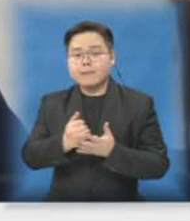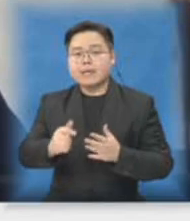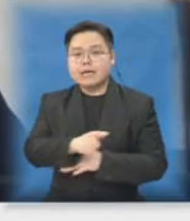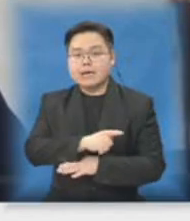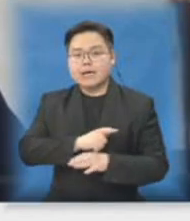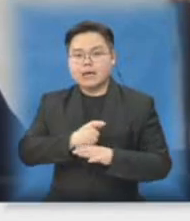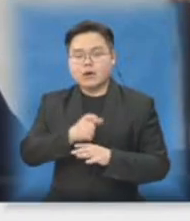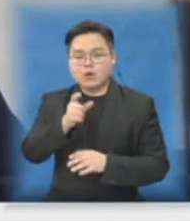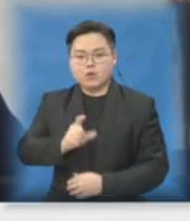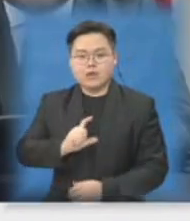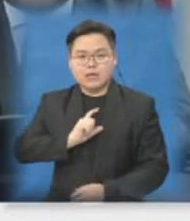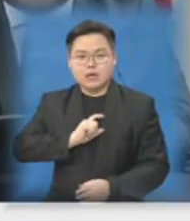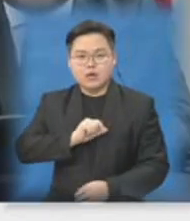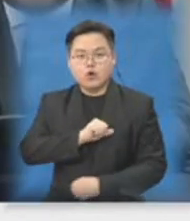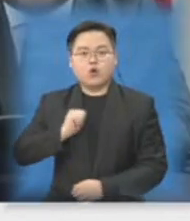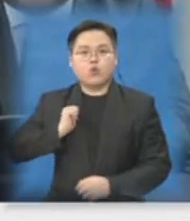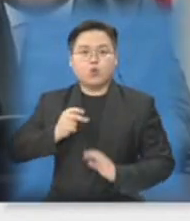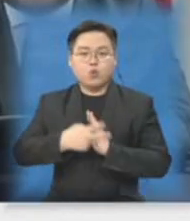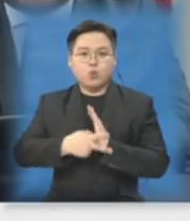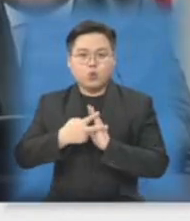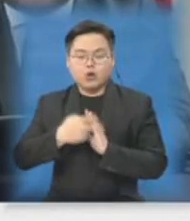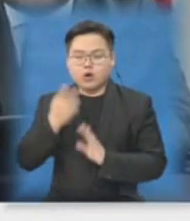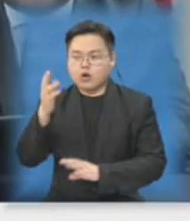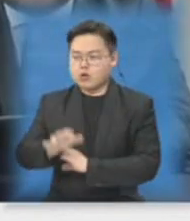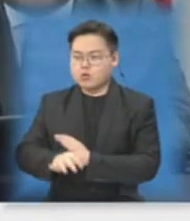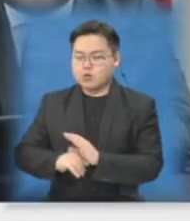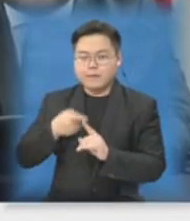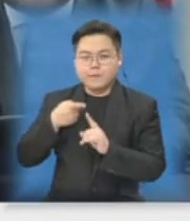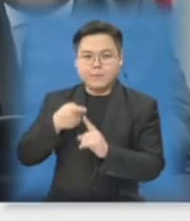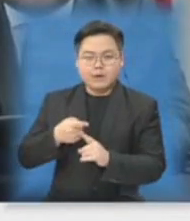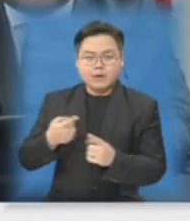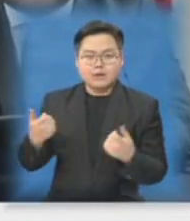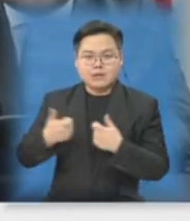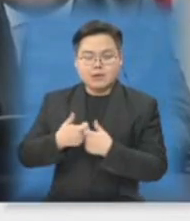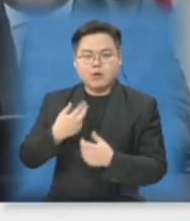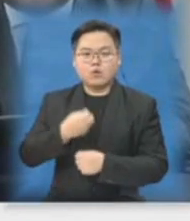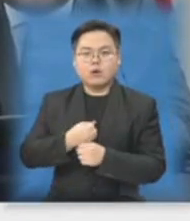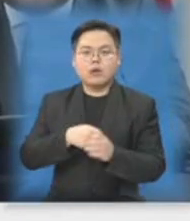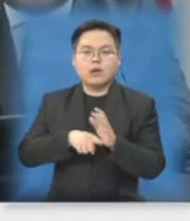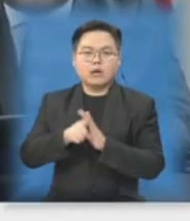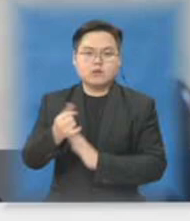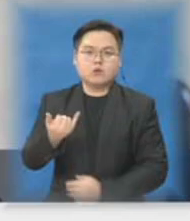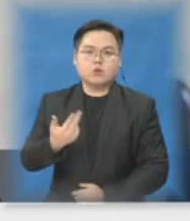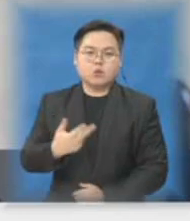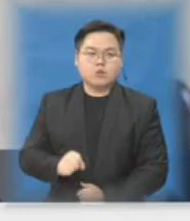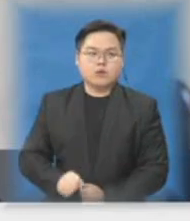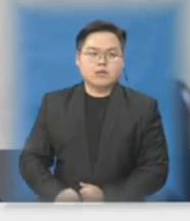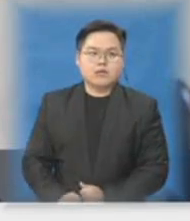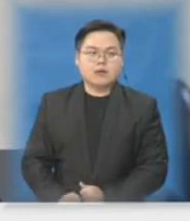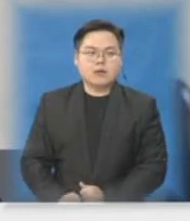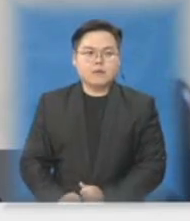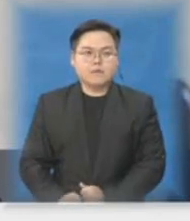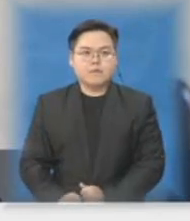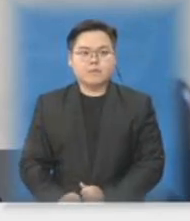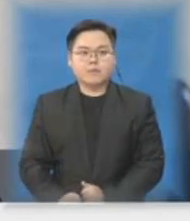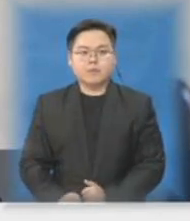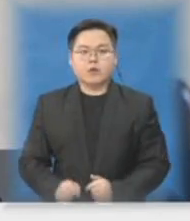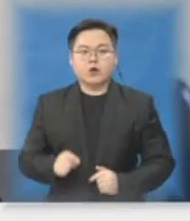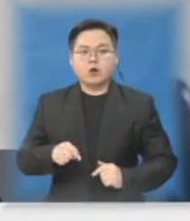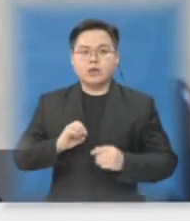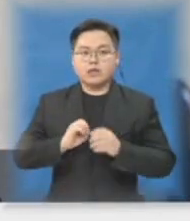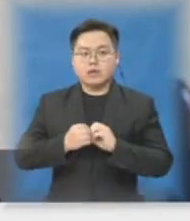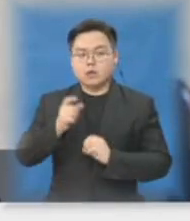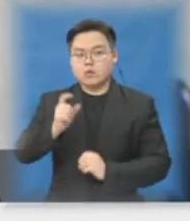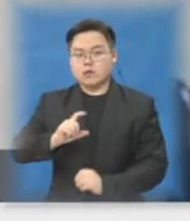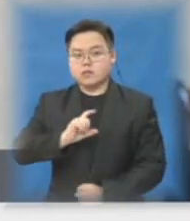хүний эрхийн өөрийн үнэлгээ нь олон улсад энэ чиглэлээр хийгдэх анхны үнэлгээ болох холцлогтой. Улс орондоо хэрэгжиж байгаа бүх одоо хүний эрхийн